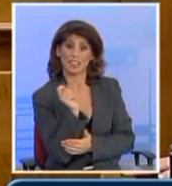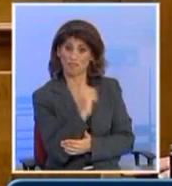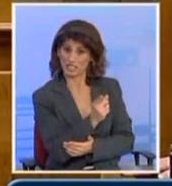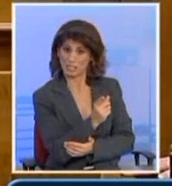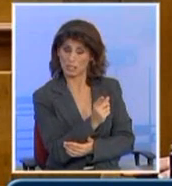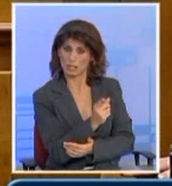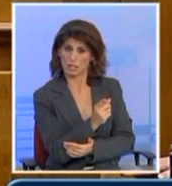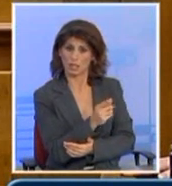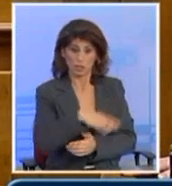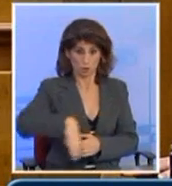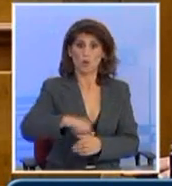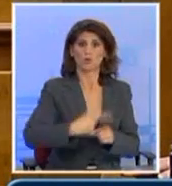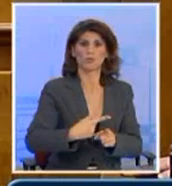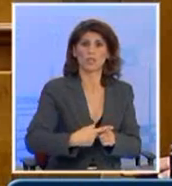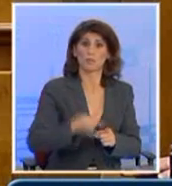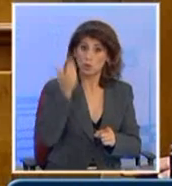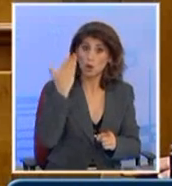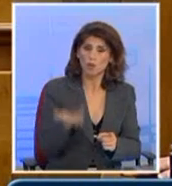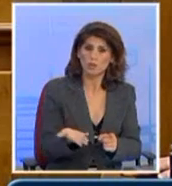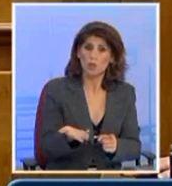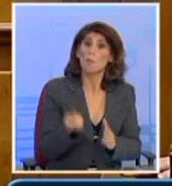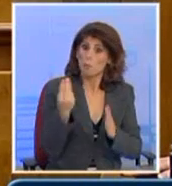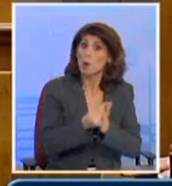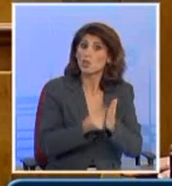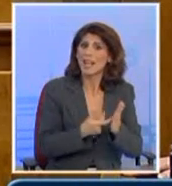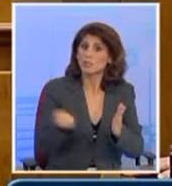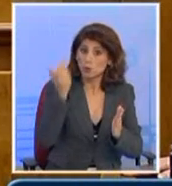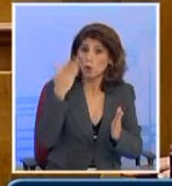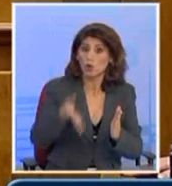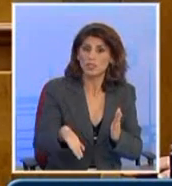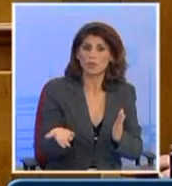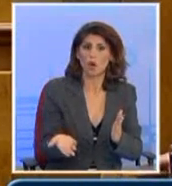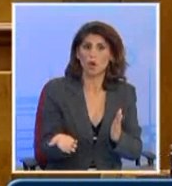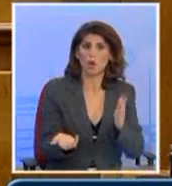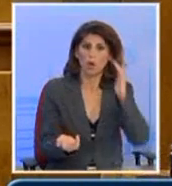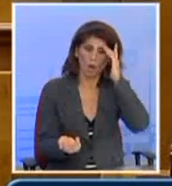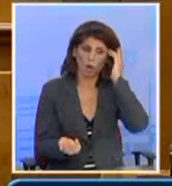πρέπει να πούμε στους Έλληνες πόσο άξιζε αυτό, πόσο κόστισε?